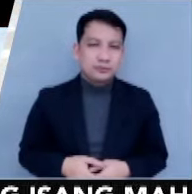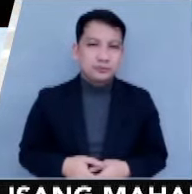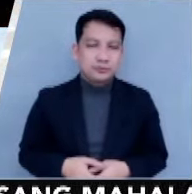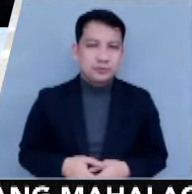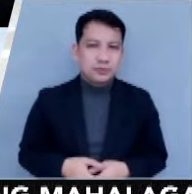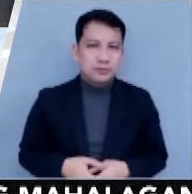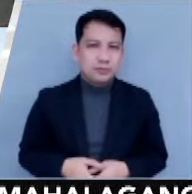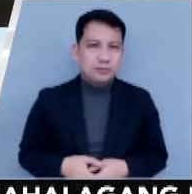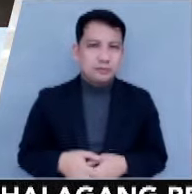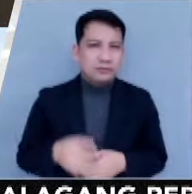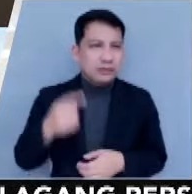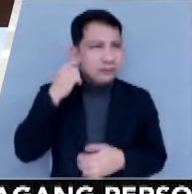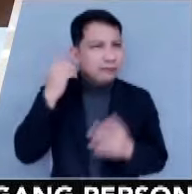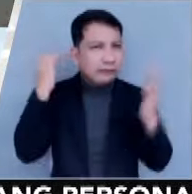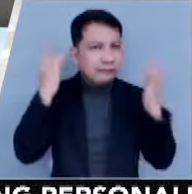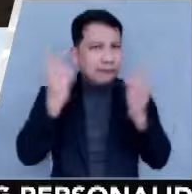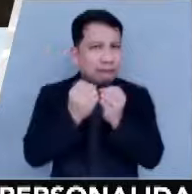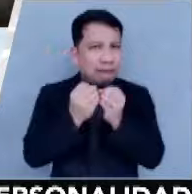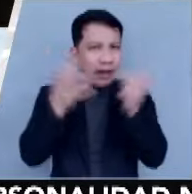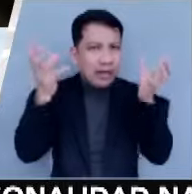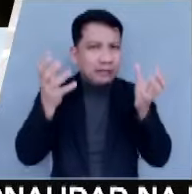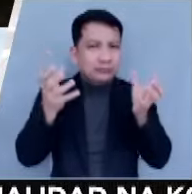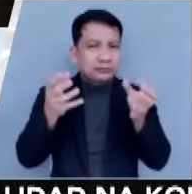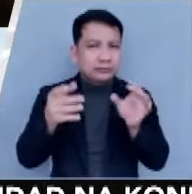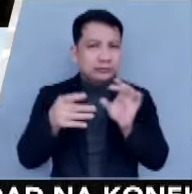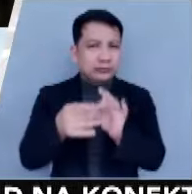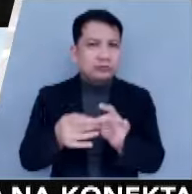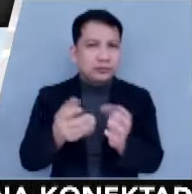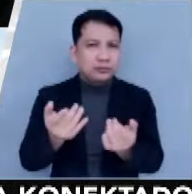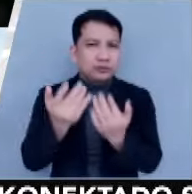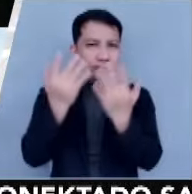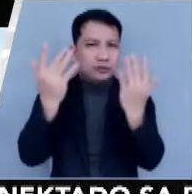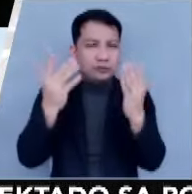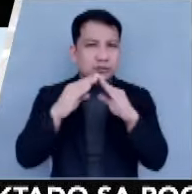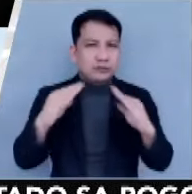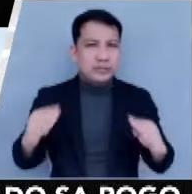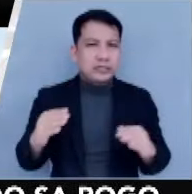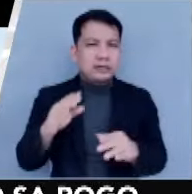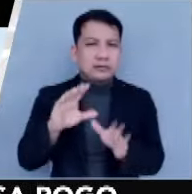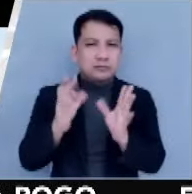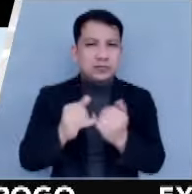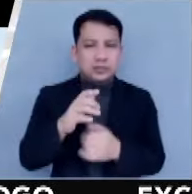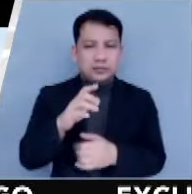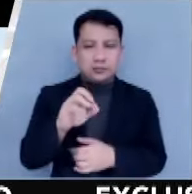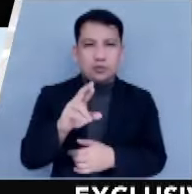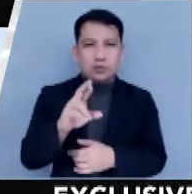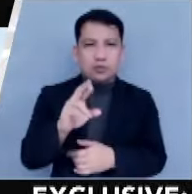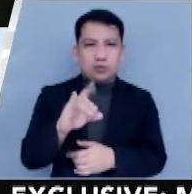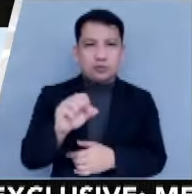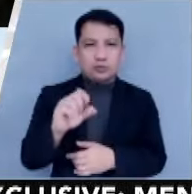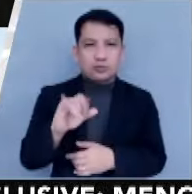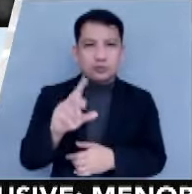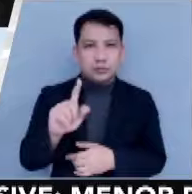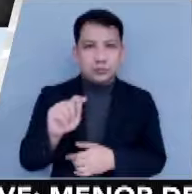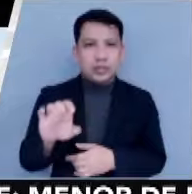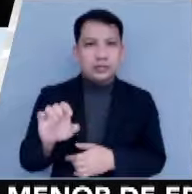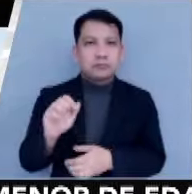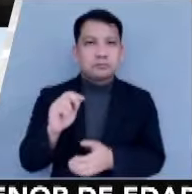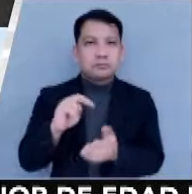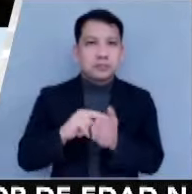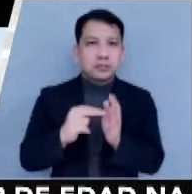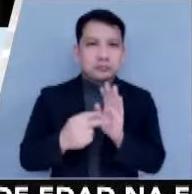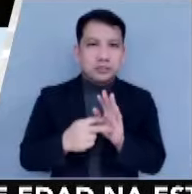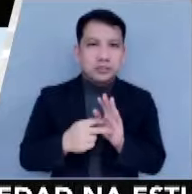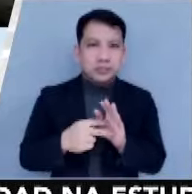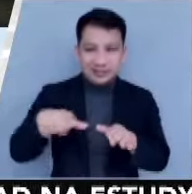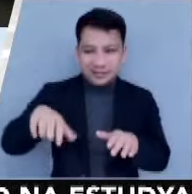Malagyerang bomba ang umalingaw-ngaw sa gitna ng mga nasusunog na bahay sa barangay Oro Site. Sa inisyal na investigasyon, tangke ng